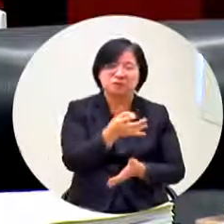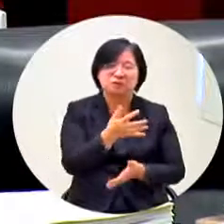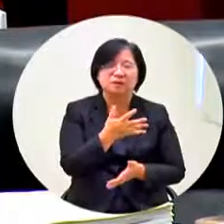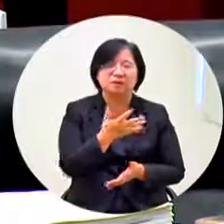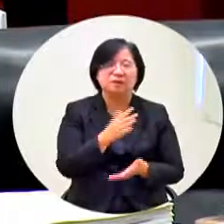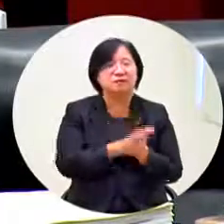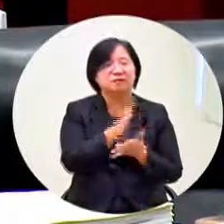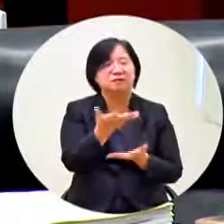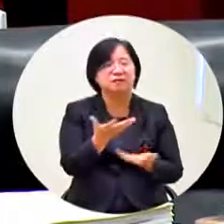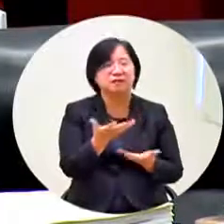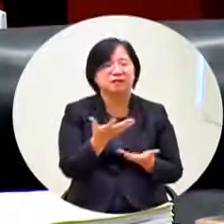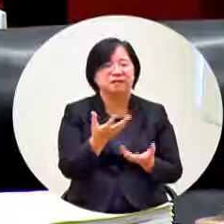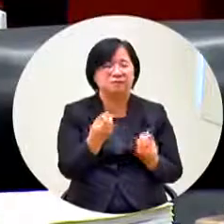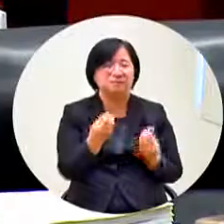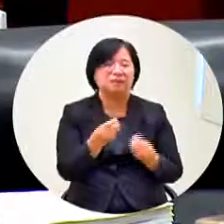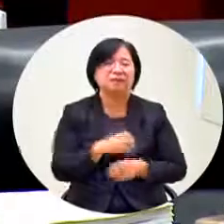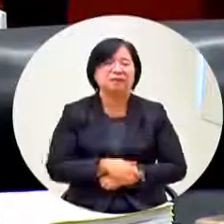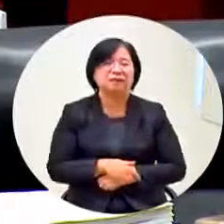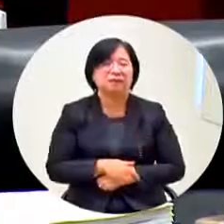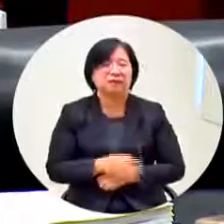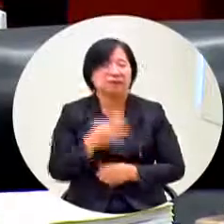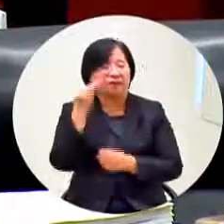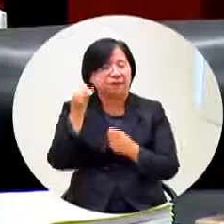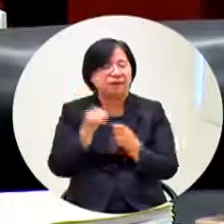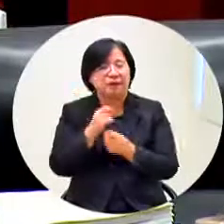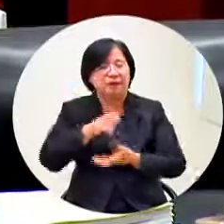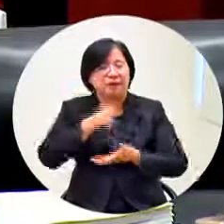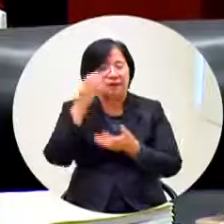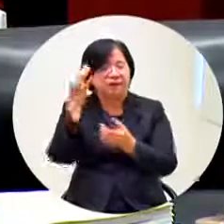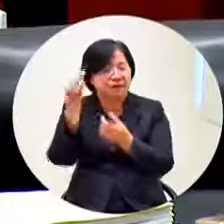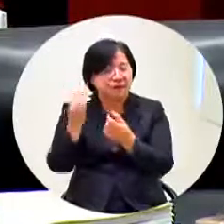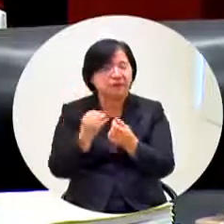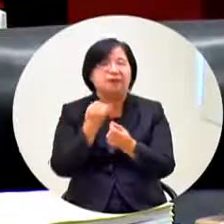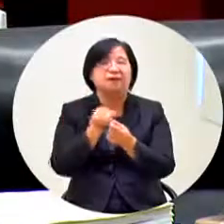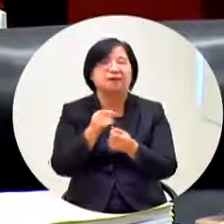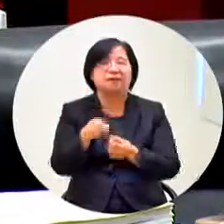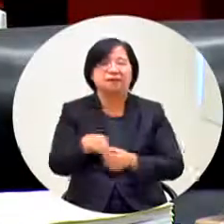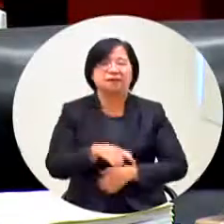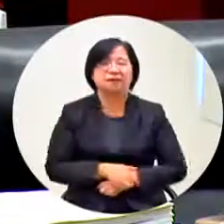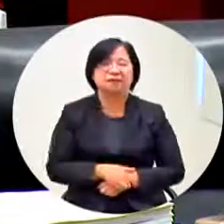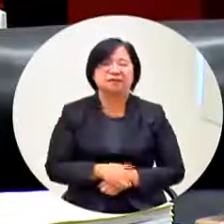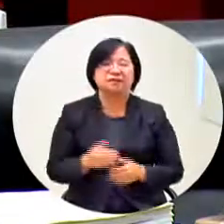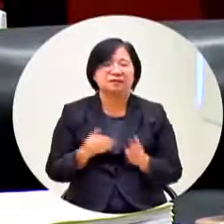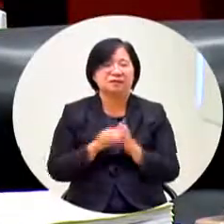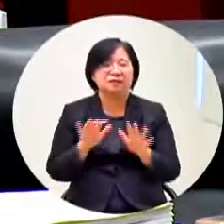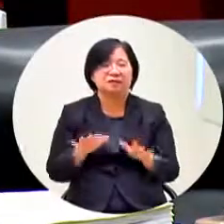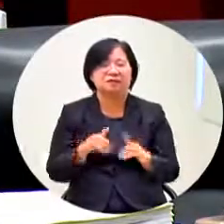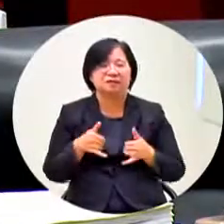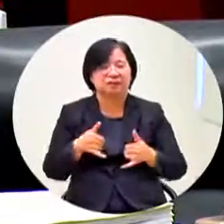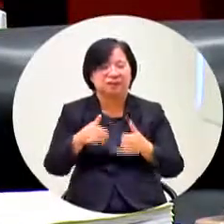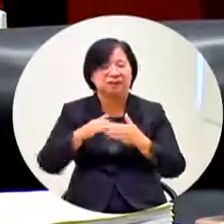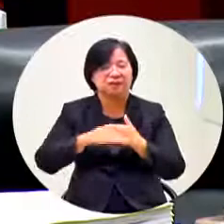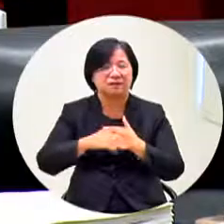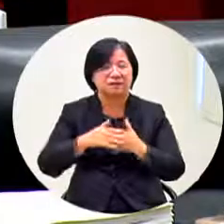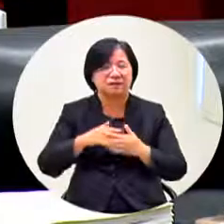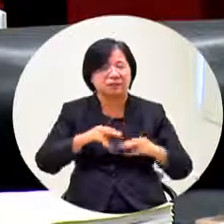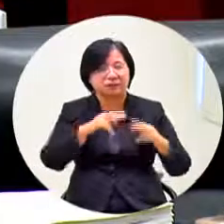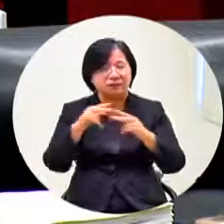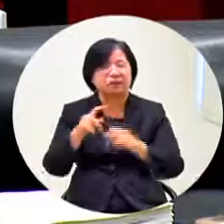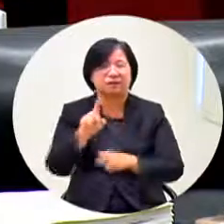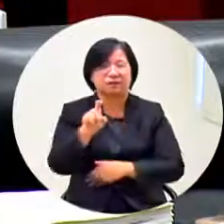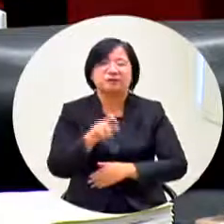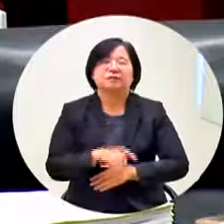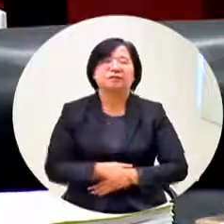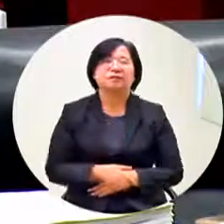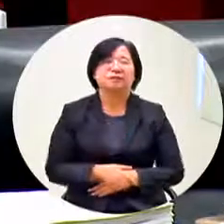下文啊，讲了那么多年了啊，这条路我们在为什么到现在迟迟没有办法做，这个是一个非常